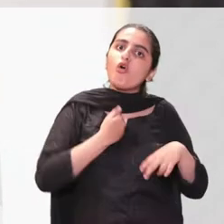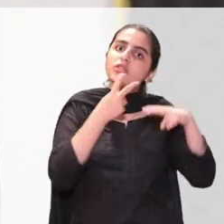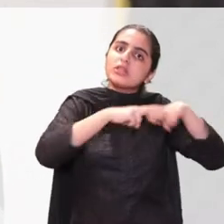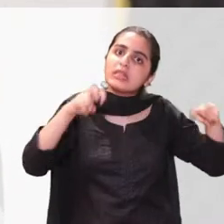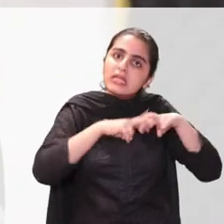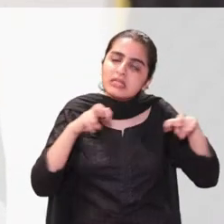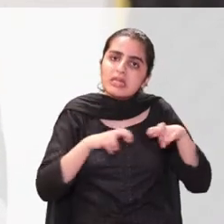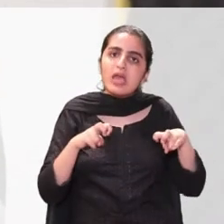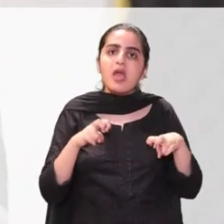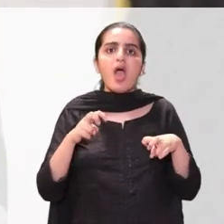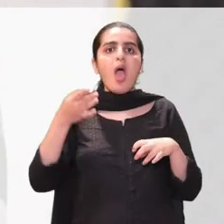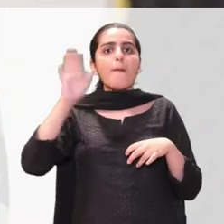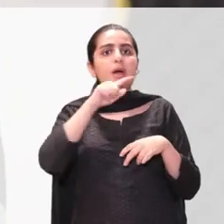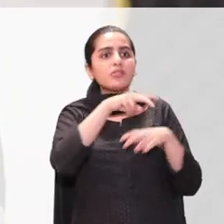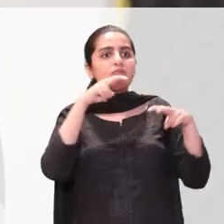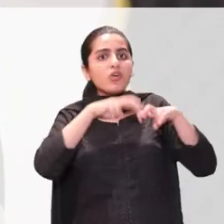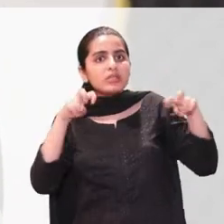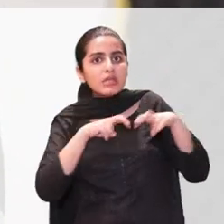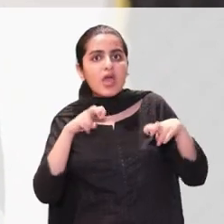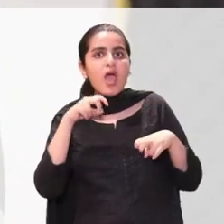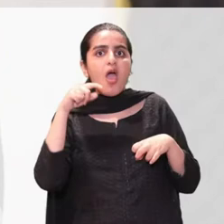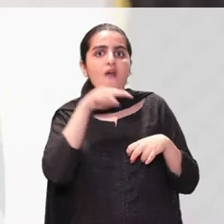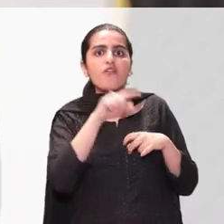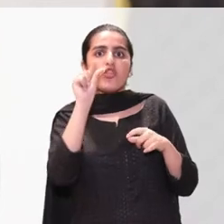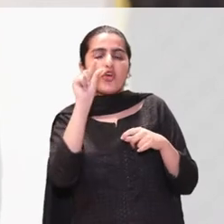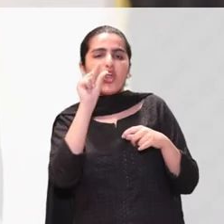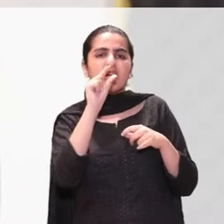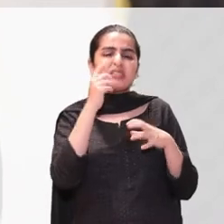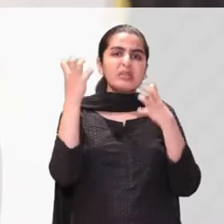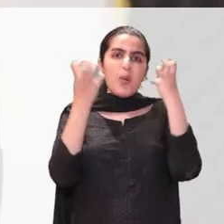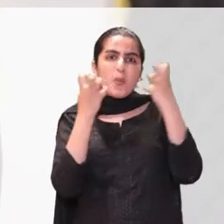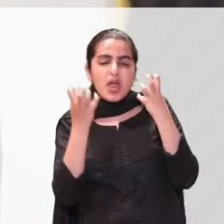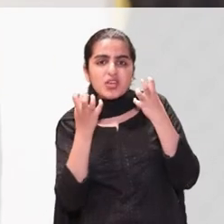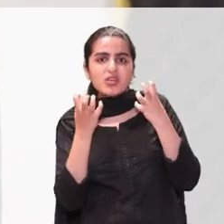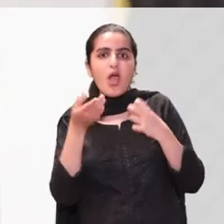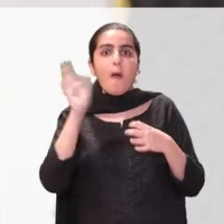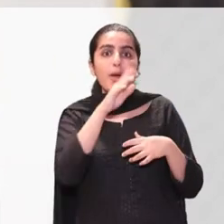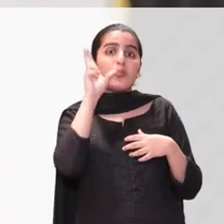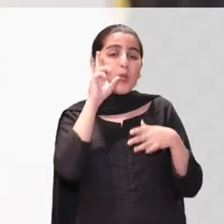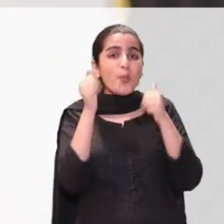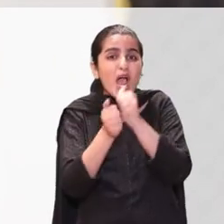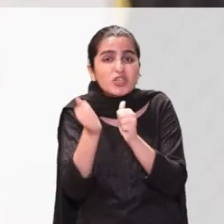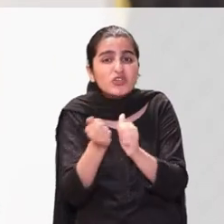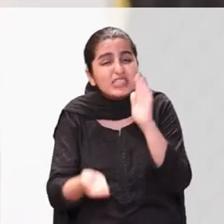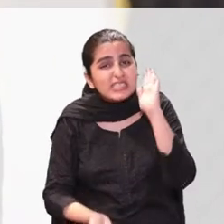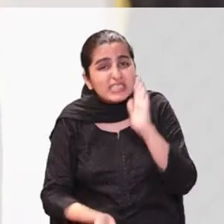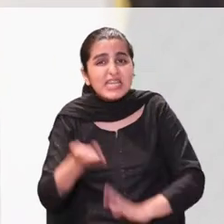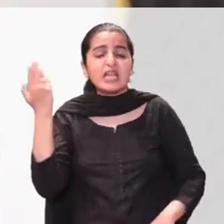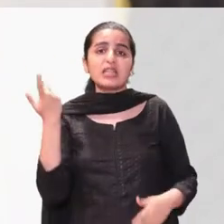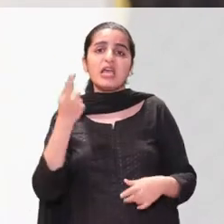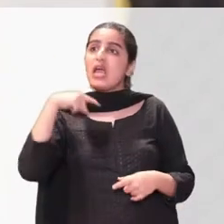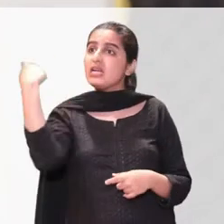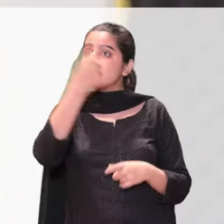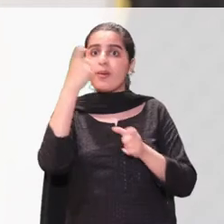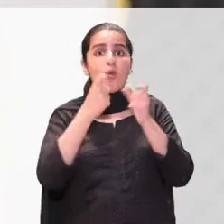उसमें कुछ सर्च करना शुरू कर दिया वह जब सर्च करना शुरू किया तो समझ जाइए उसमें फ्रस्ट्रेशन हो गई फिर चूके मोबाइल का यूज ना ज्यादा है